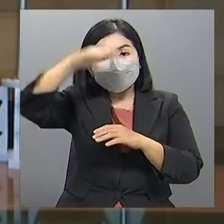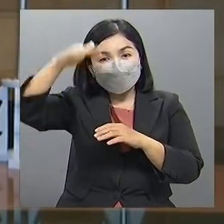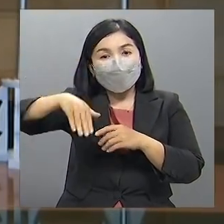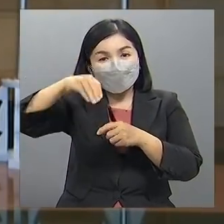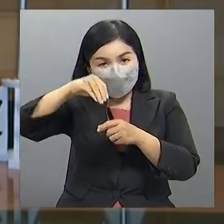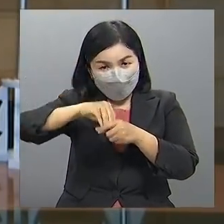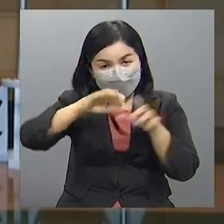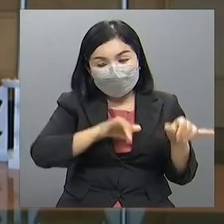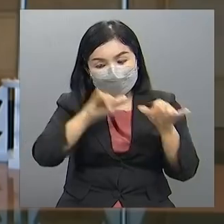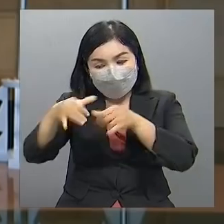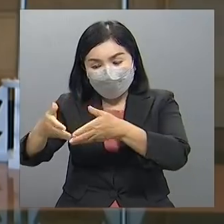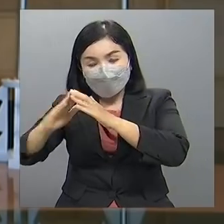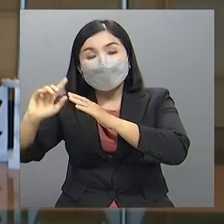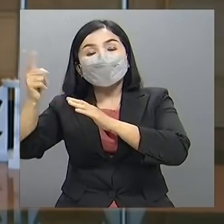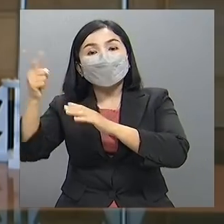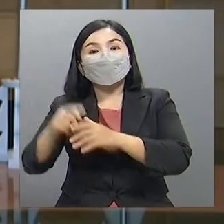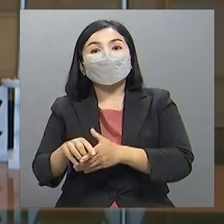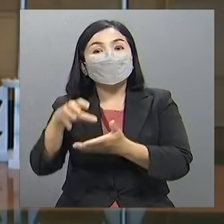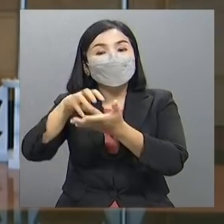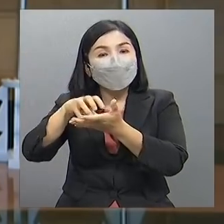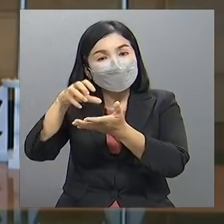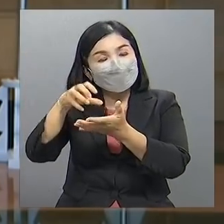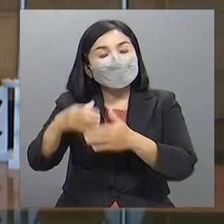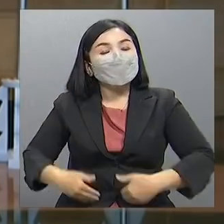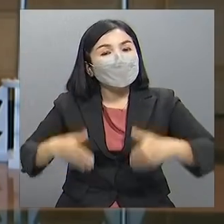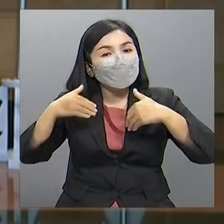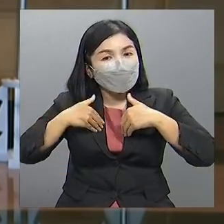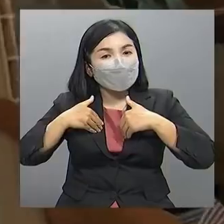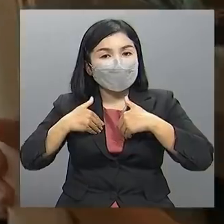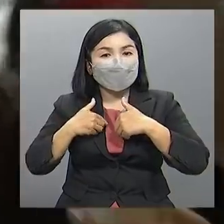ะตาชีวิตกำหนดไว้นะคะให้เดินเข้าสู่ถนนสายการเมืองนี้ค่ะ